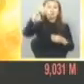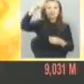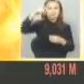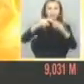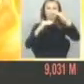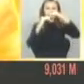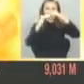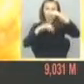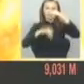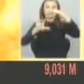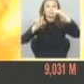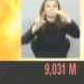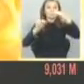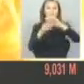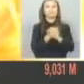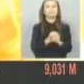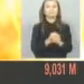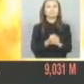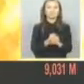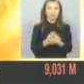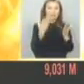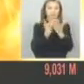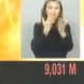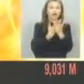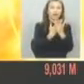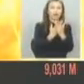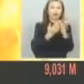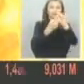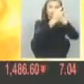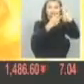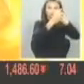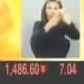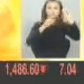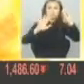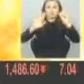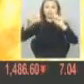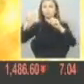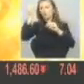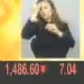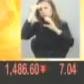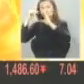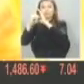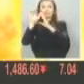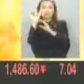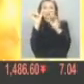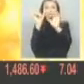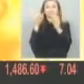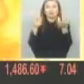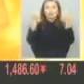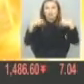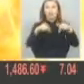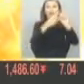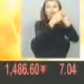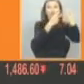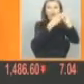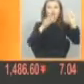าทต่อ1ลิตรค่ะดอลลาร์เยนในวันนี้นะคะอ่อนค่าลงมาเล็กน้อยค่ะอยู่ที่ 82.36 ดอลลาร์หยวน